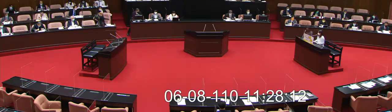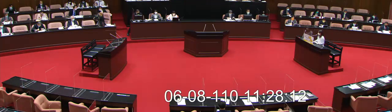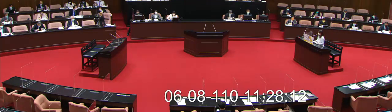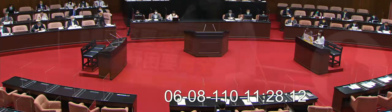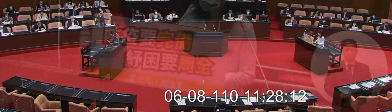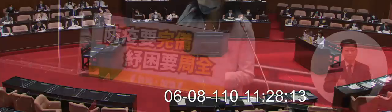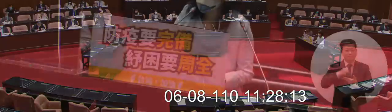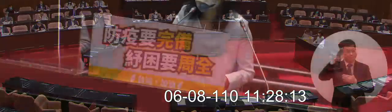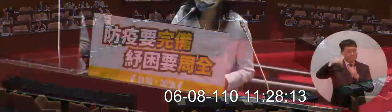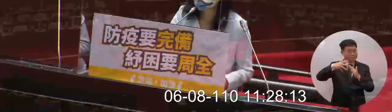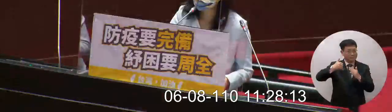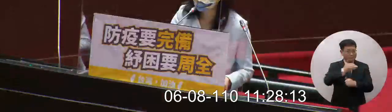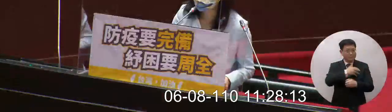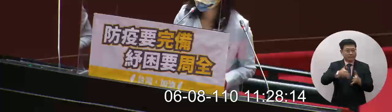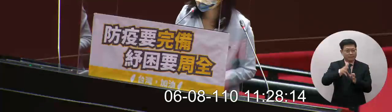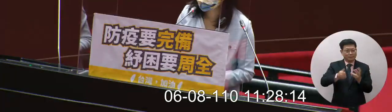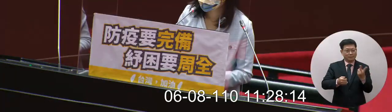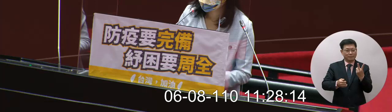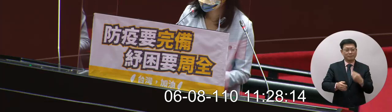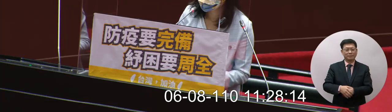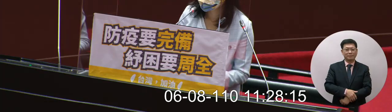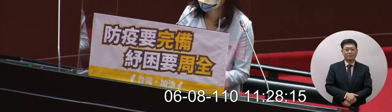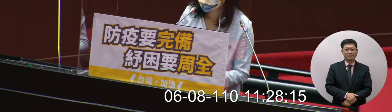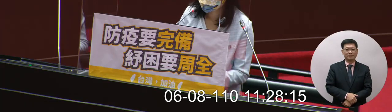有请苏院长和陈时中陈部长。